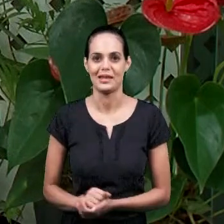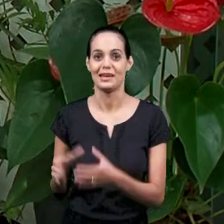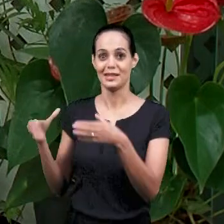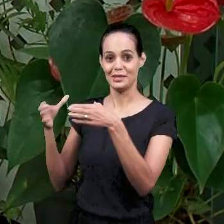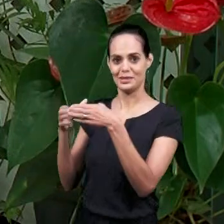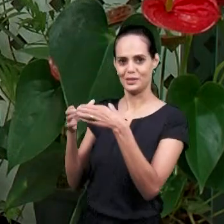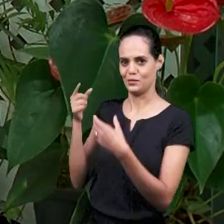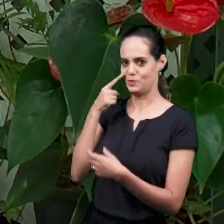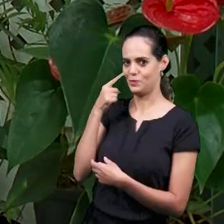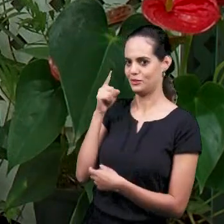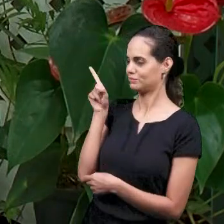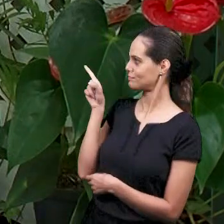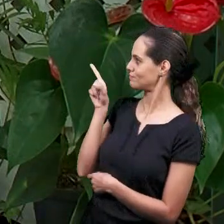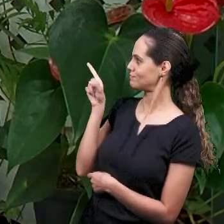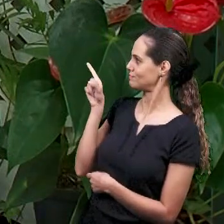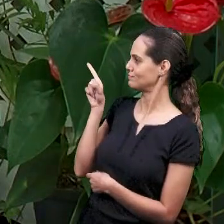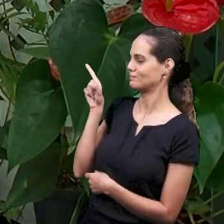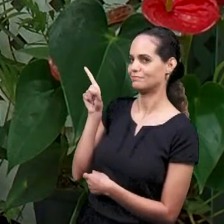groupe. Ce groupe